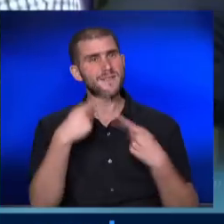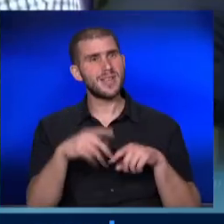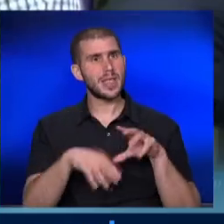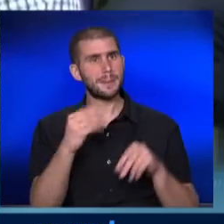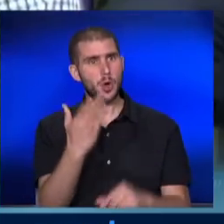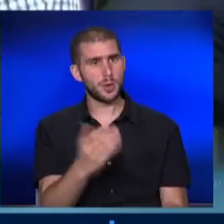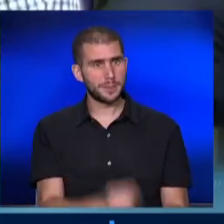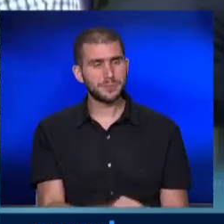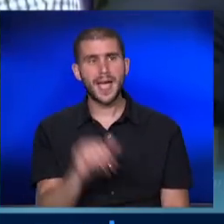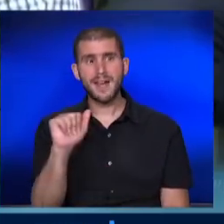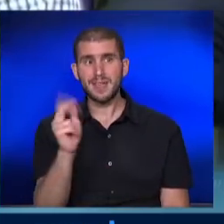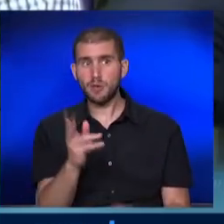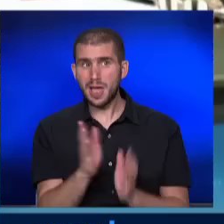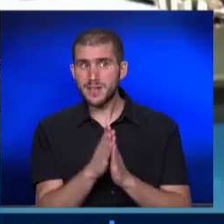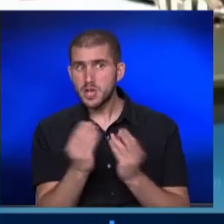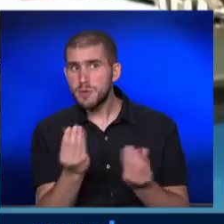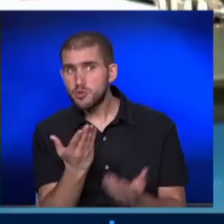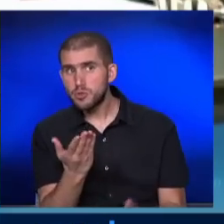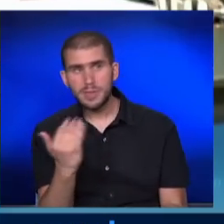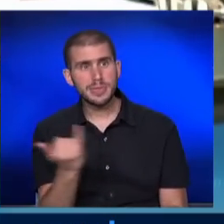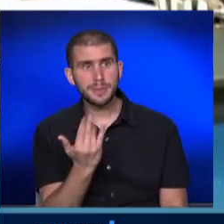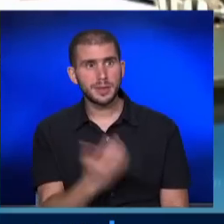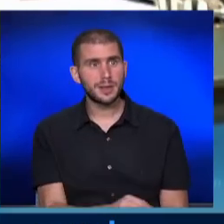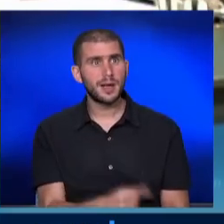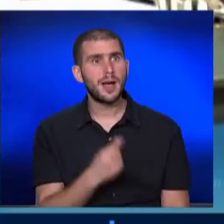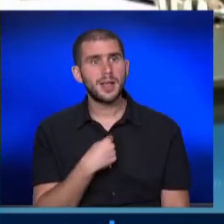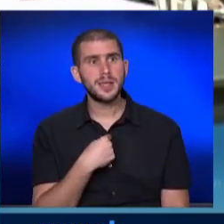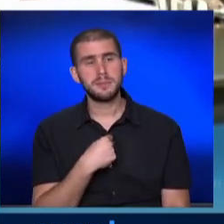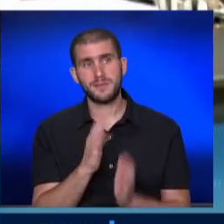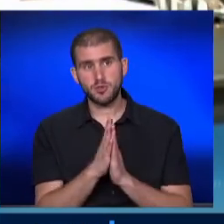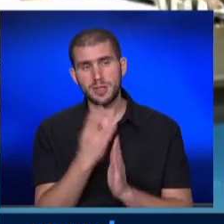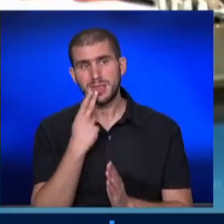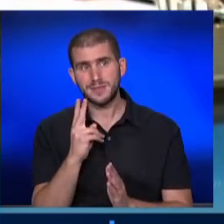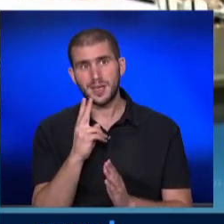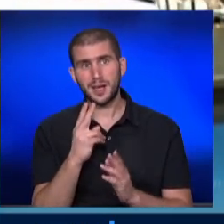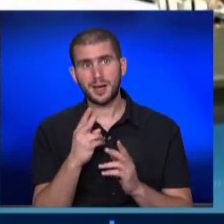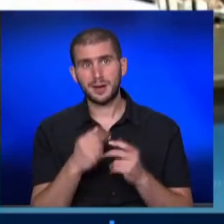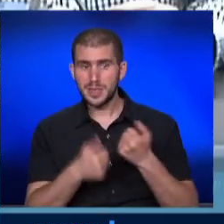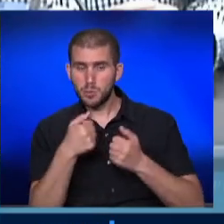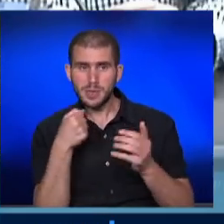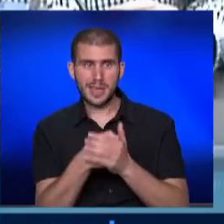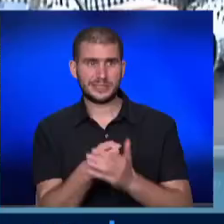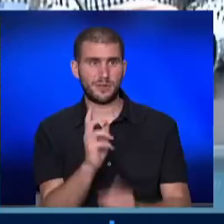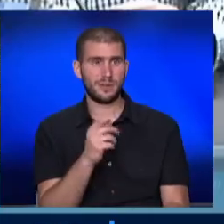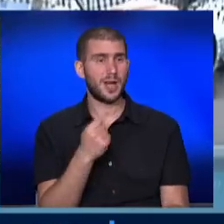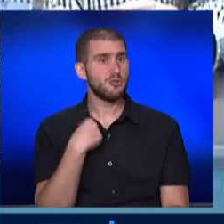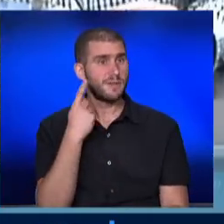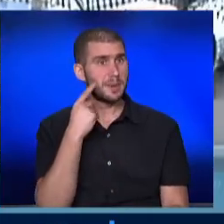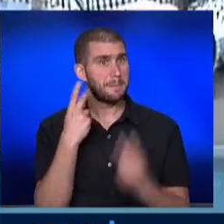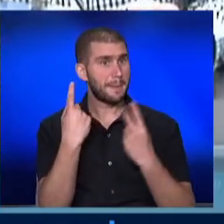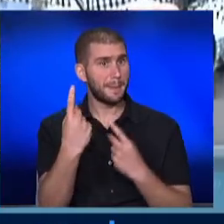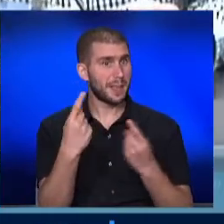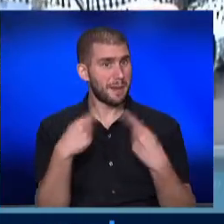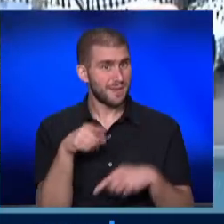הבחירות. מר אבידר, אפשר לבקש משהו? תמיד. אני הייתי מבקש, תבטיח לנו שתרוץ עד הסוף. חשבתי